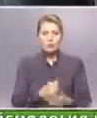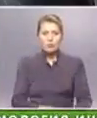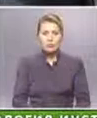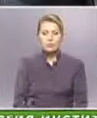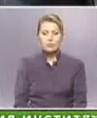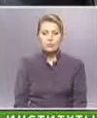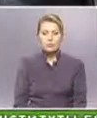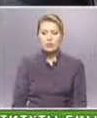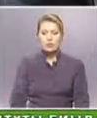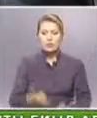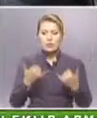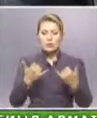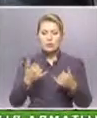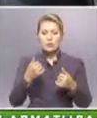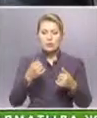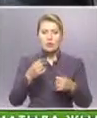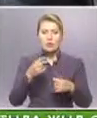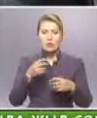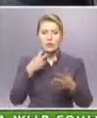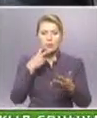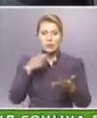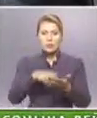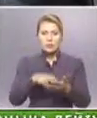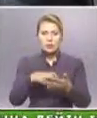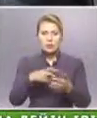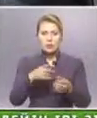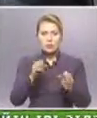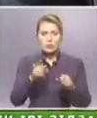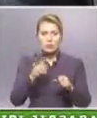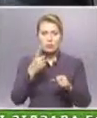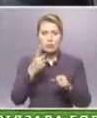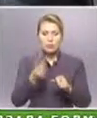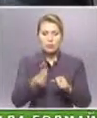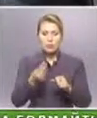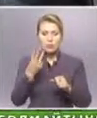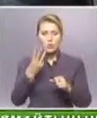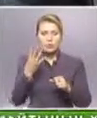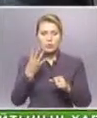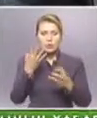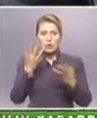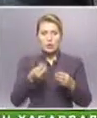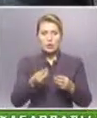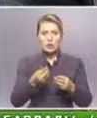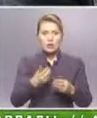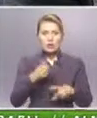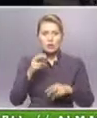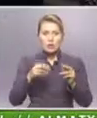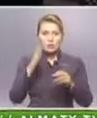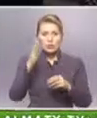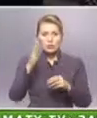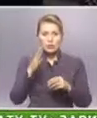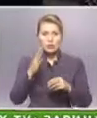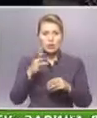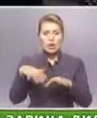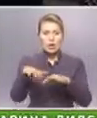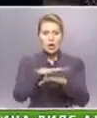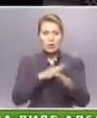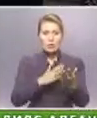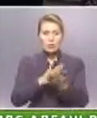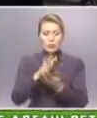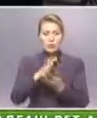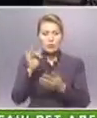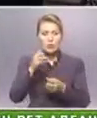Ну я сейчас вот вопросы прописка решаю в течение буквально может дней 3-4, она мне надеюсь будет. Халыққа қызмет